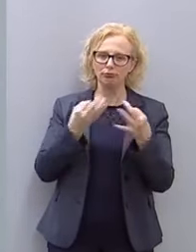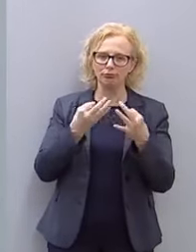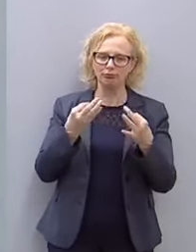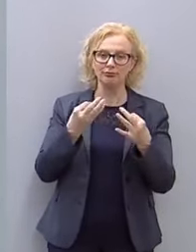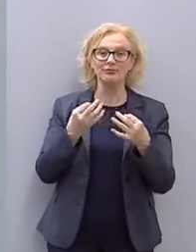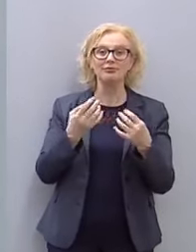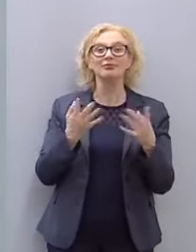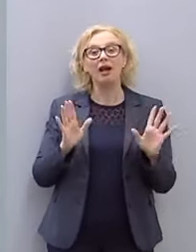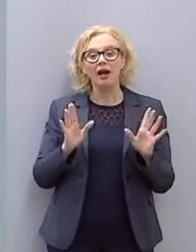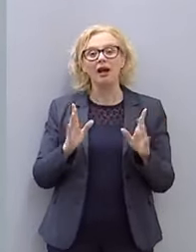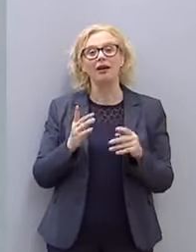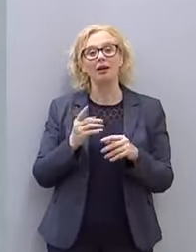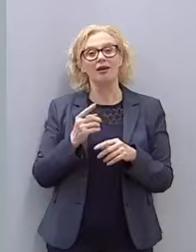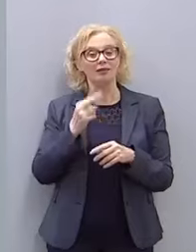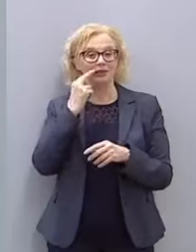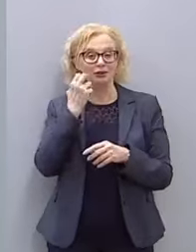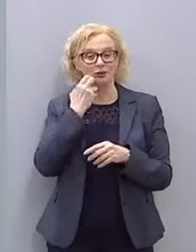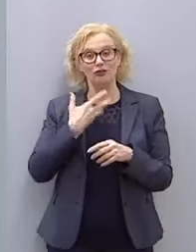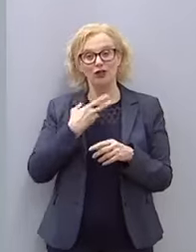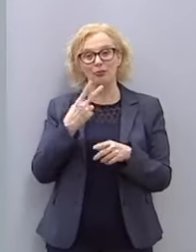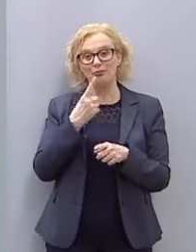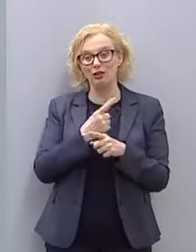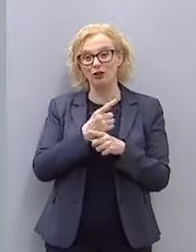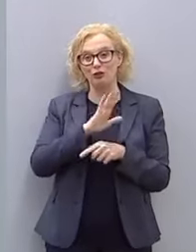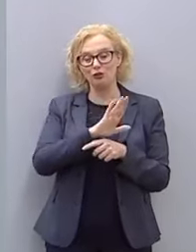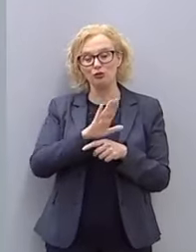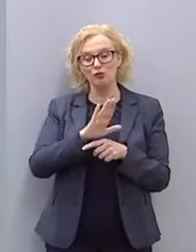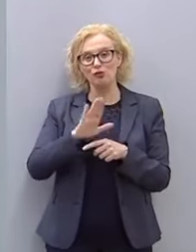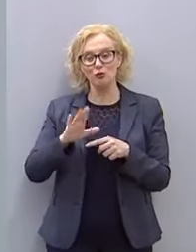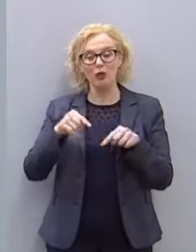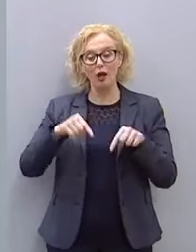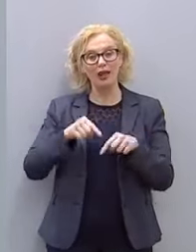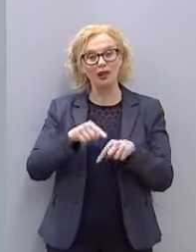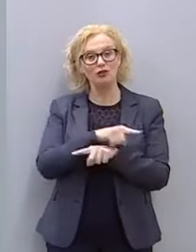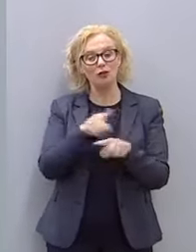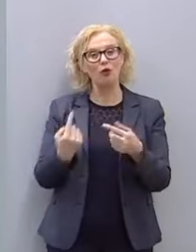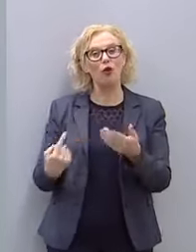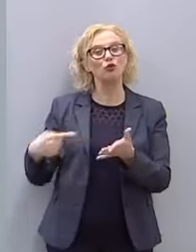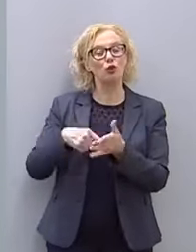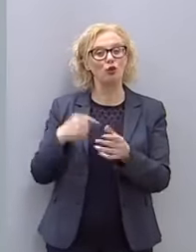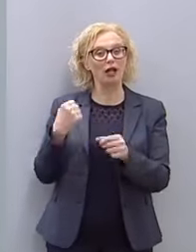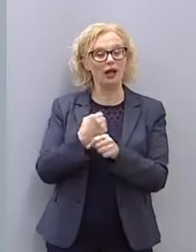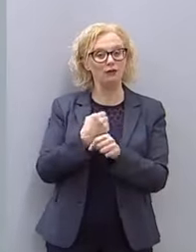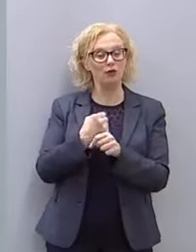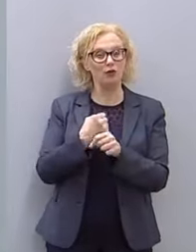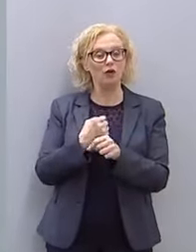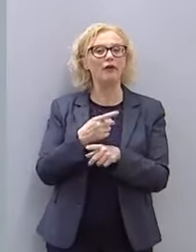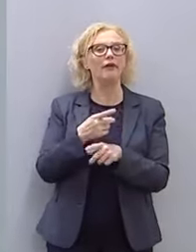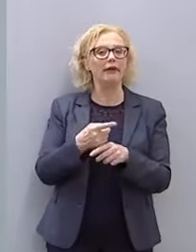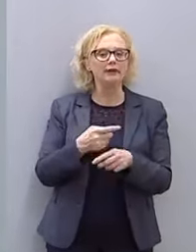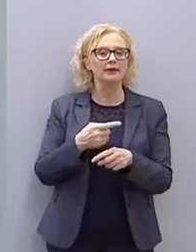però gli stessi genitori hanno le difficoltà che ora che ricominciano a lavorare dove portare questi figli